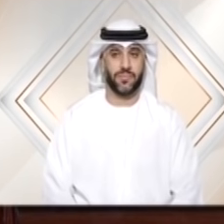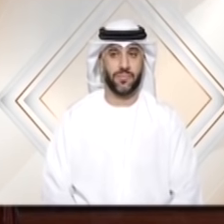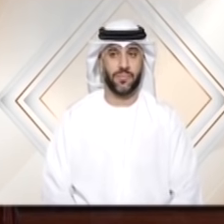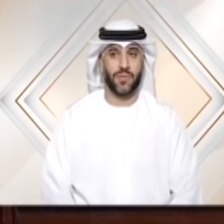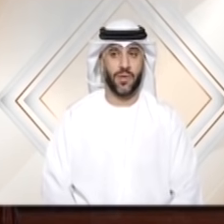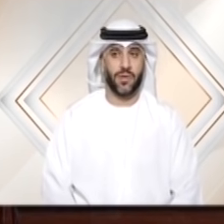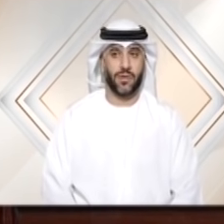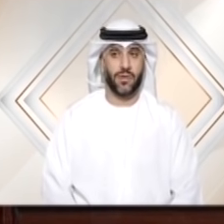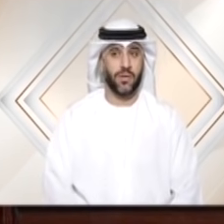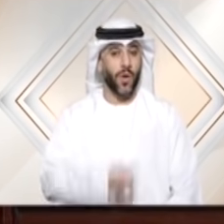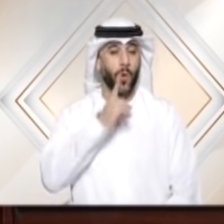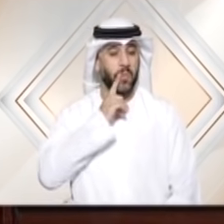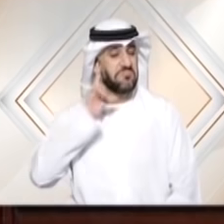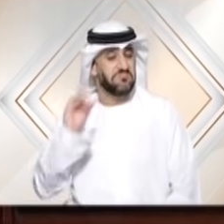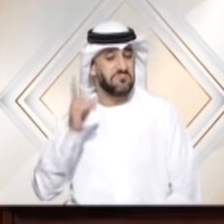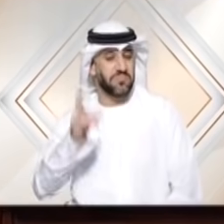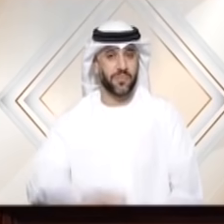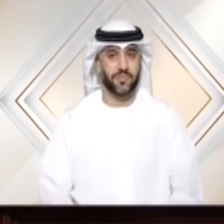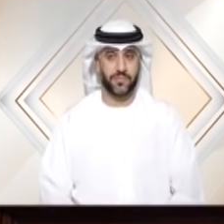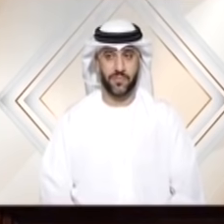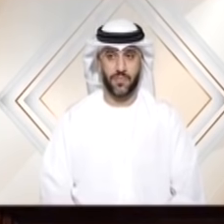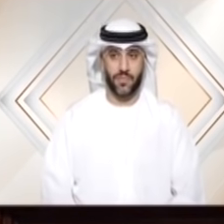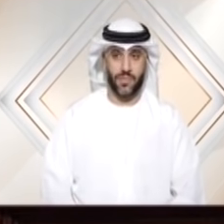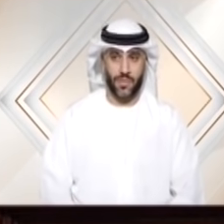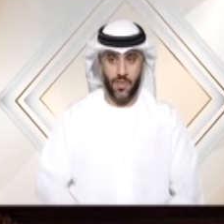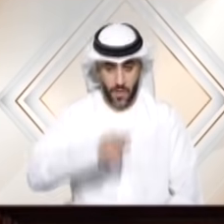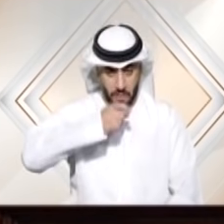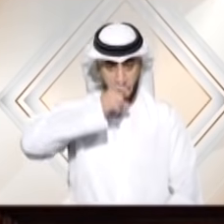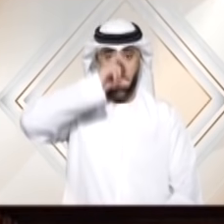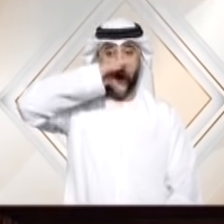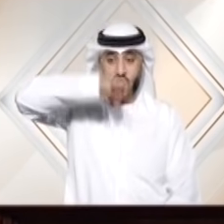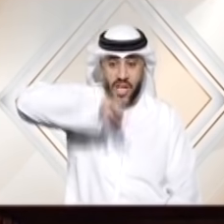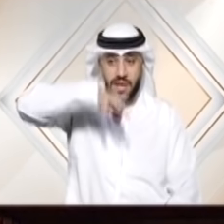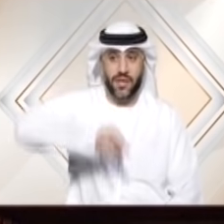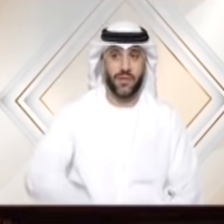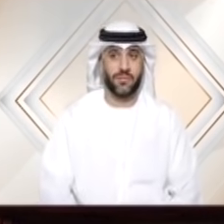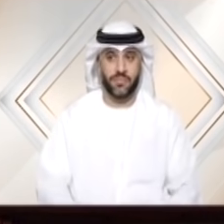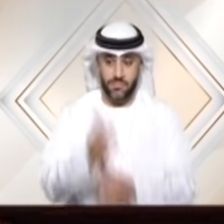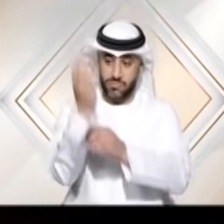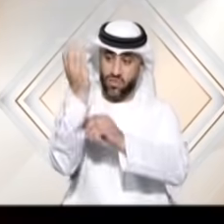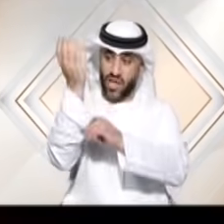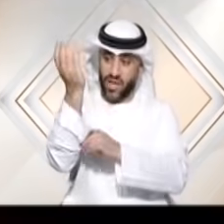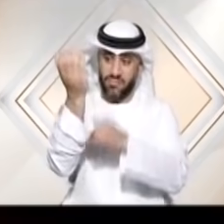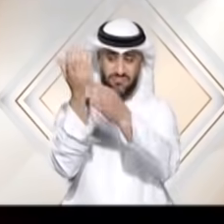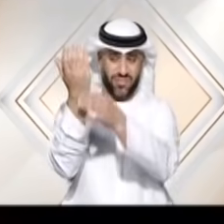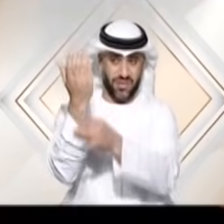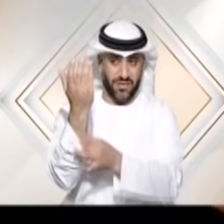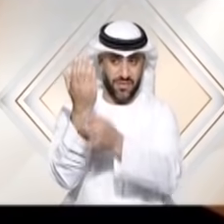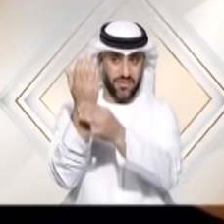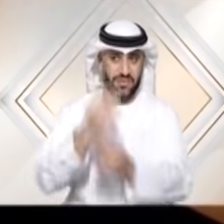الآن، يا ويل أمي، أذكر مرة أمي إذا شربت الشاي، تشرب شاي مثلا يظهر الكم هكذا لما تشرب، عباية فضفاضة،